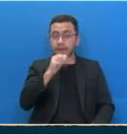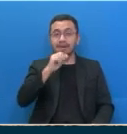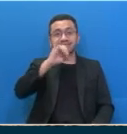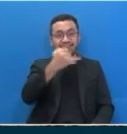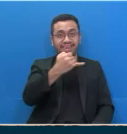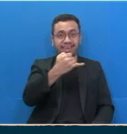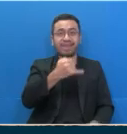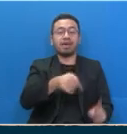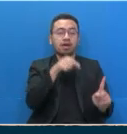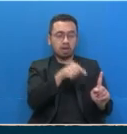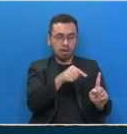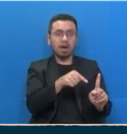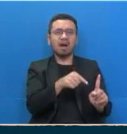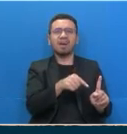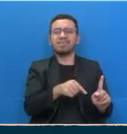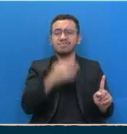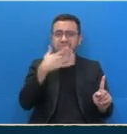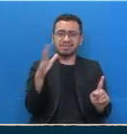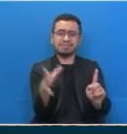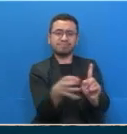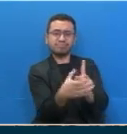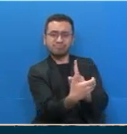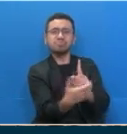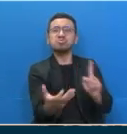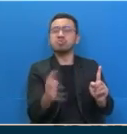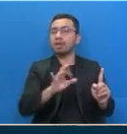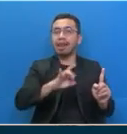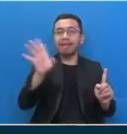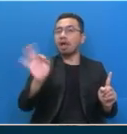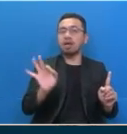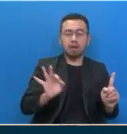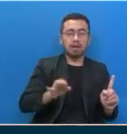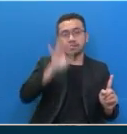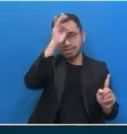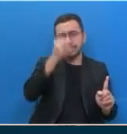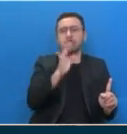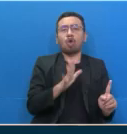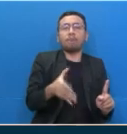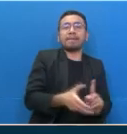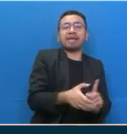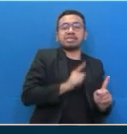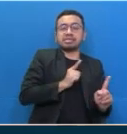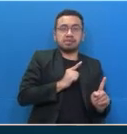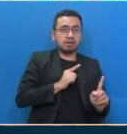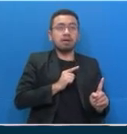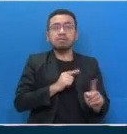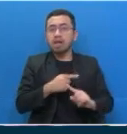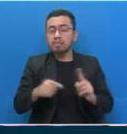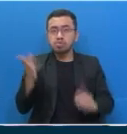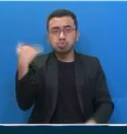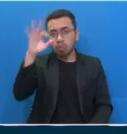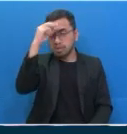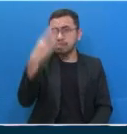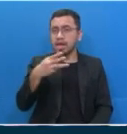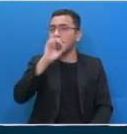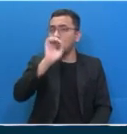Ricky Rizal pernah bersaksi bahwa ia sempat menyita senjata HS milik Yosua ketika di Magelang. Kemudian Richard Eliezer juga pernah bersaksi ia pernah